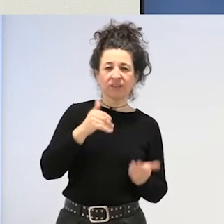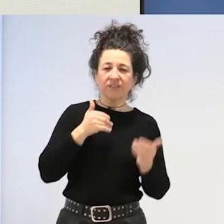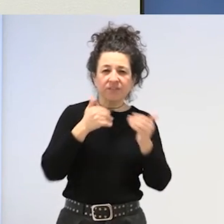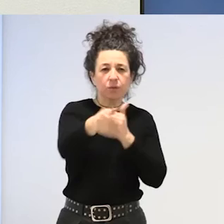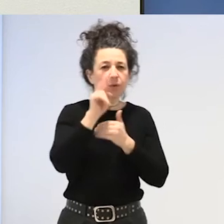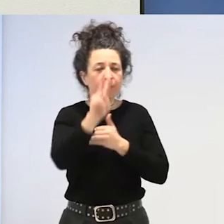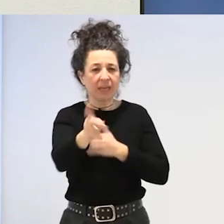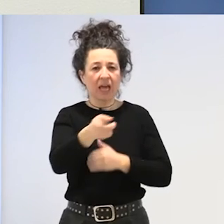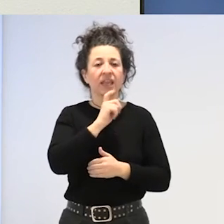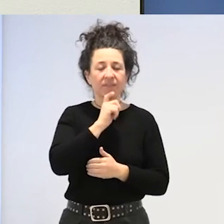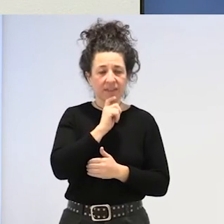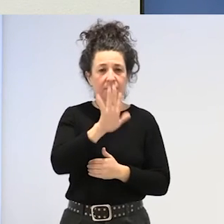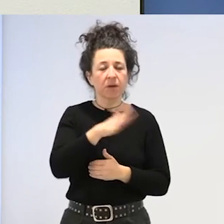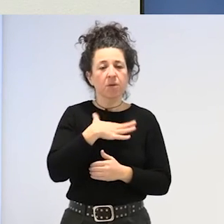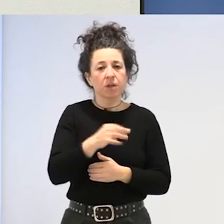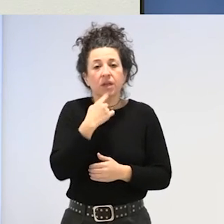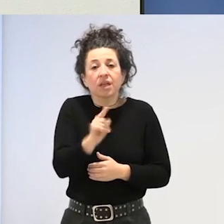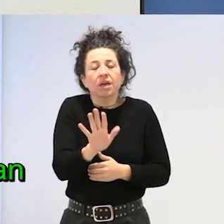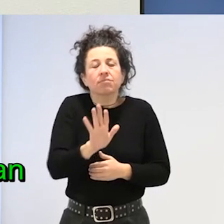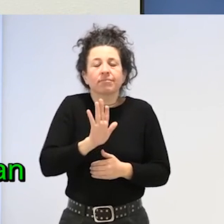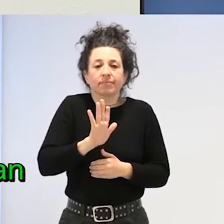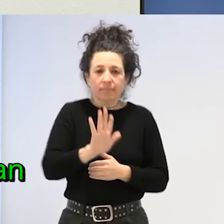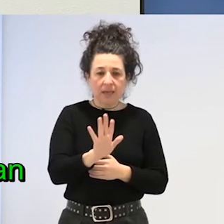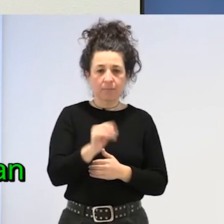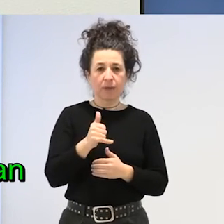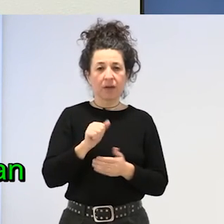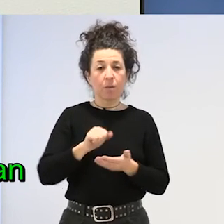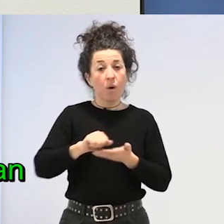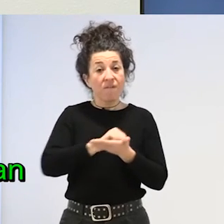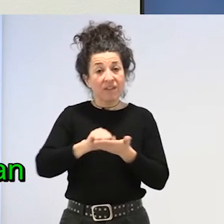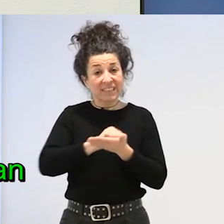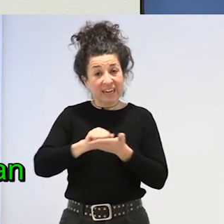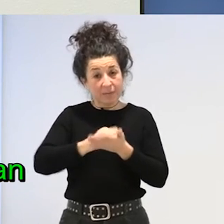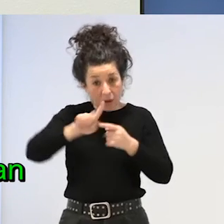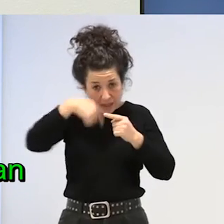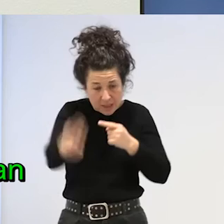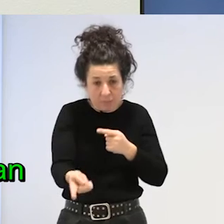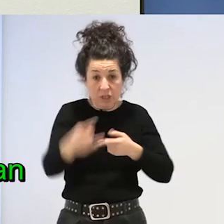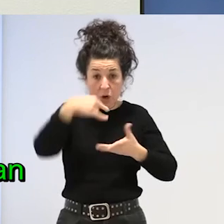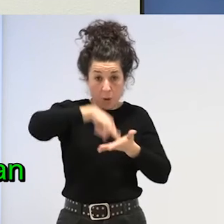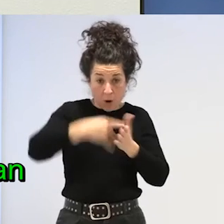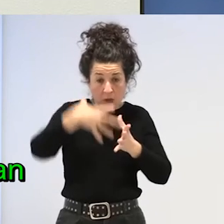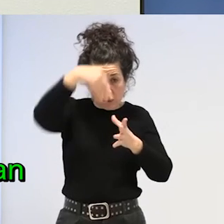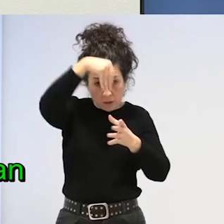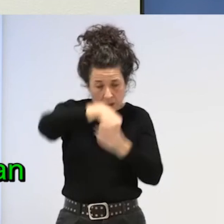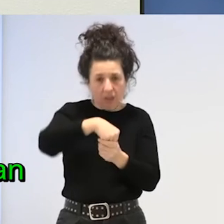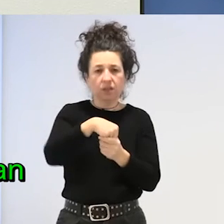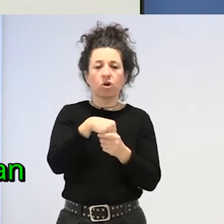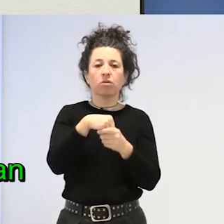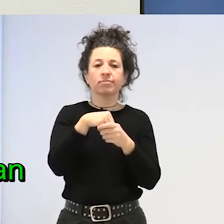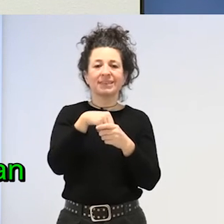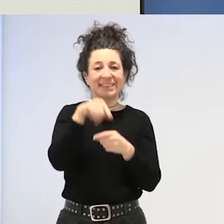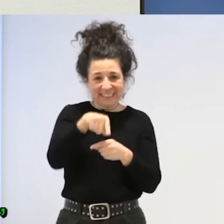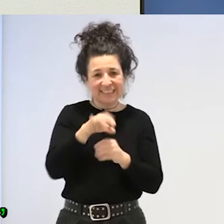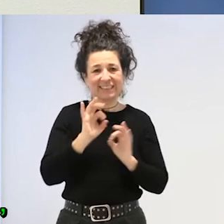esango nuke izan ere zirriborrak eta gero proiektuan egiten dena dela